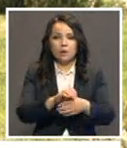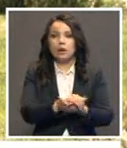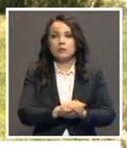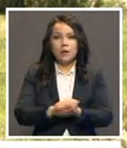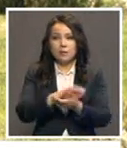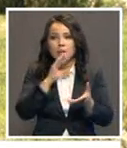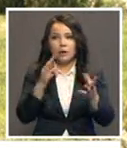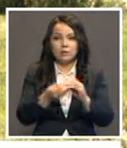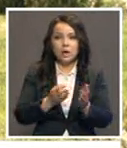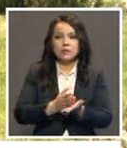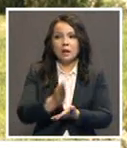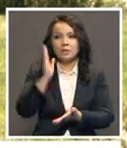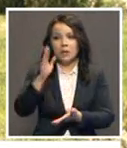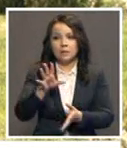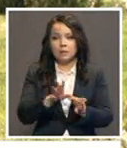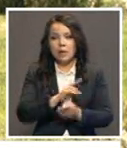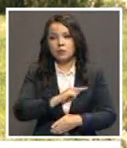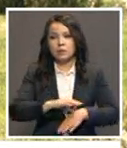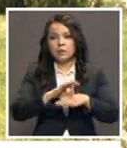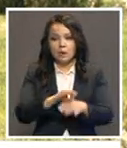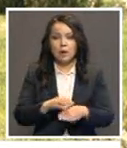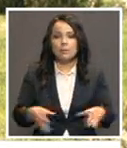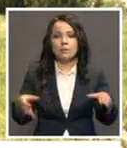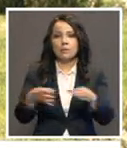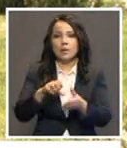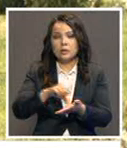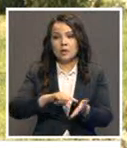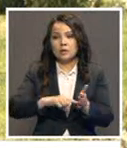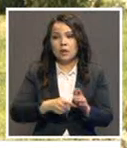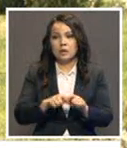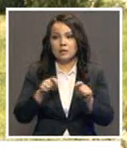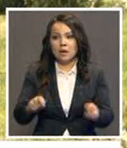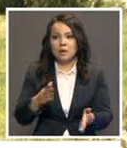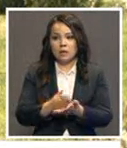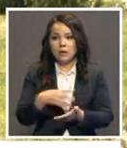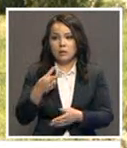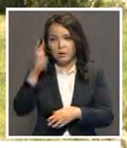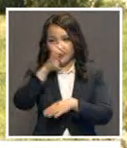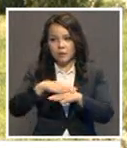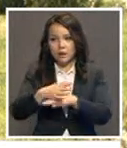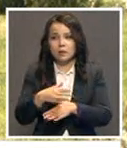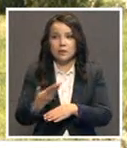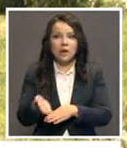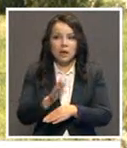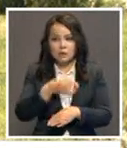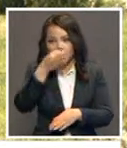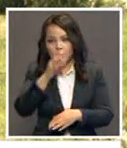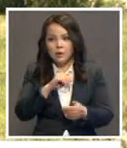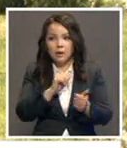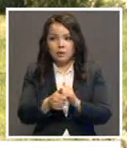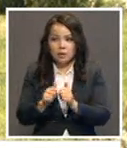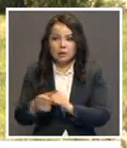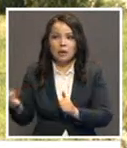арттырып, стратегиялық әріптестікті нықтай түсу маңғыстаулық делегацияның мақсаты осы. Қос елдің іскерлері өзара ақпарат алмасып, тікелей жұмыс